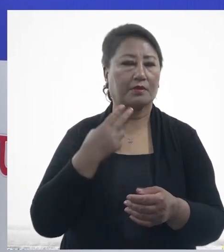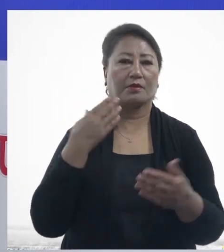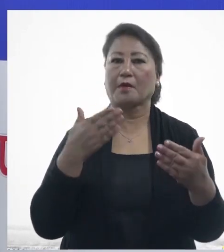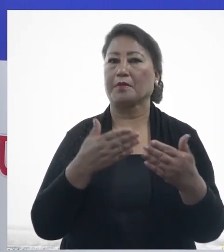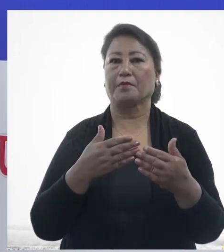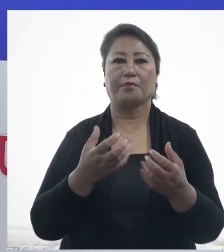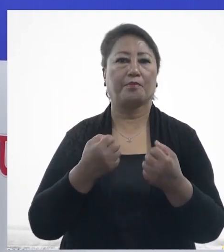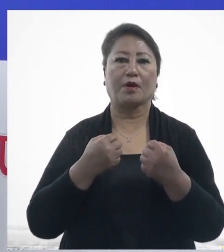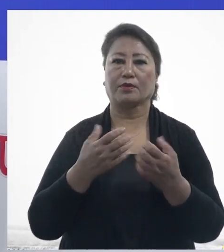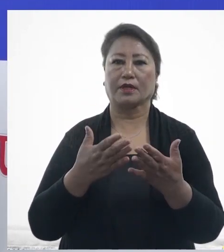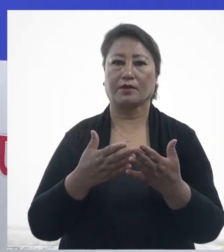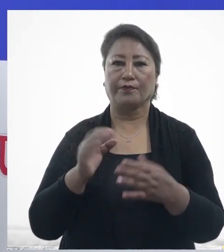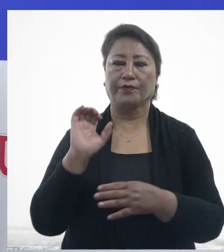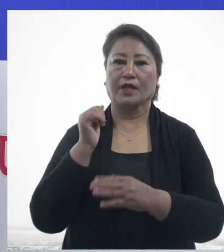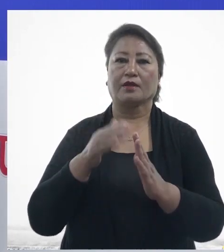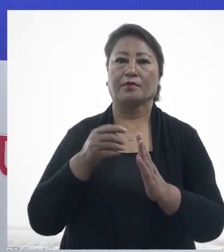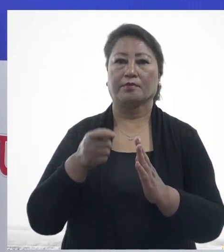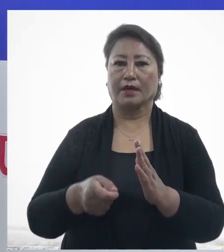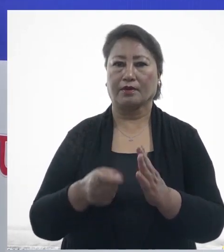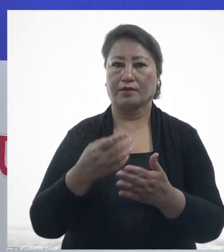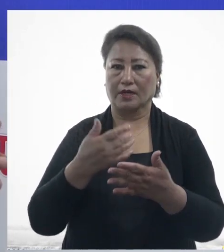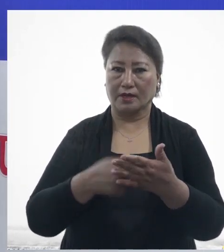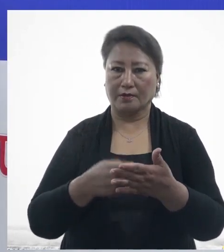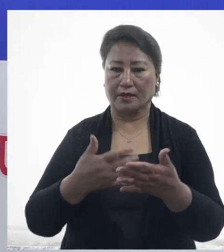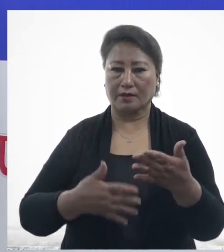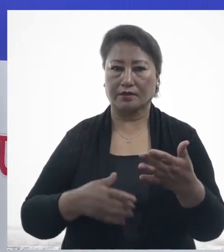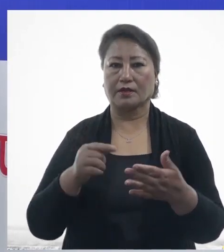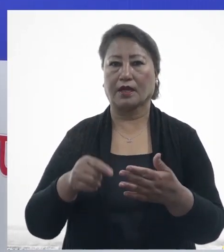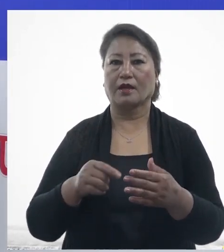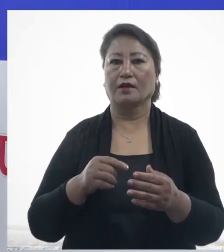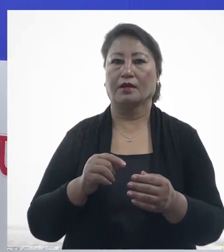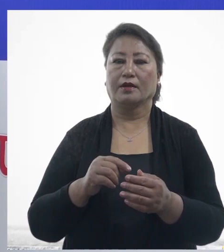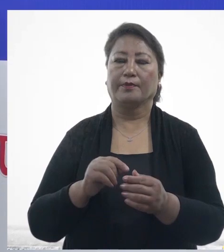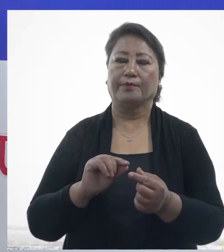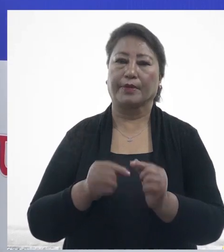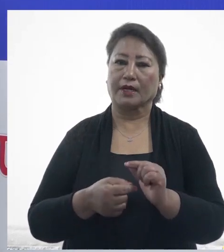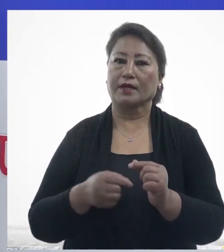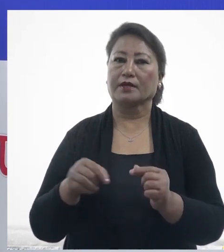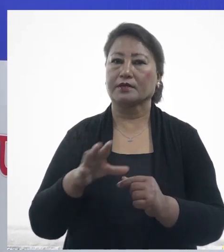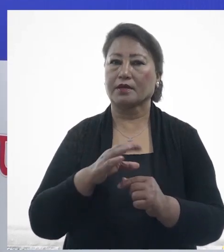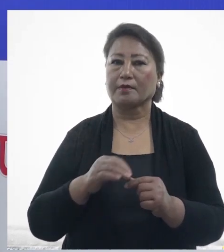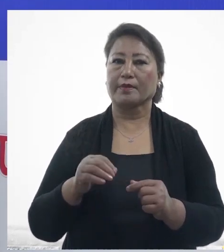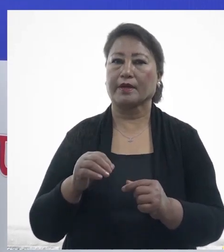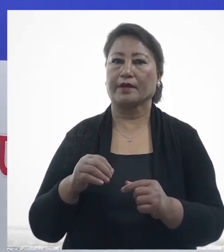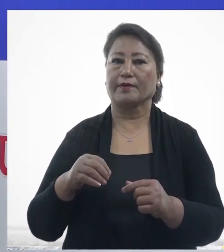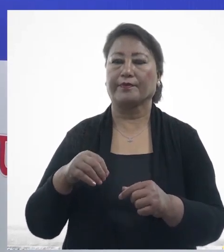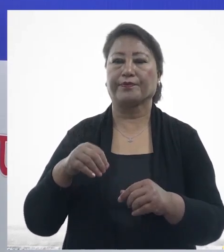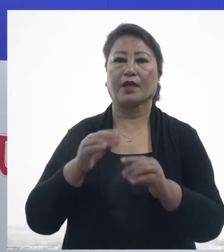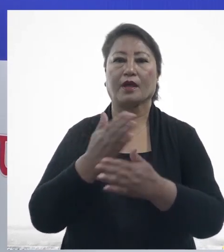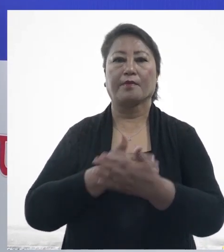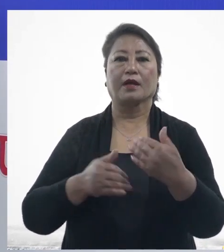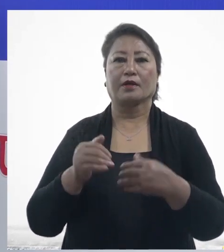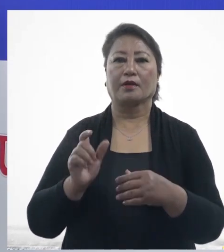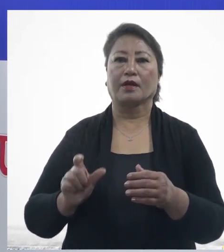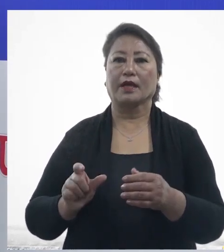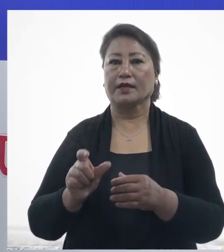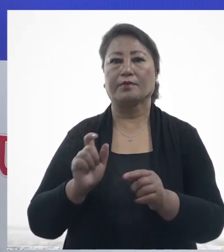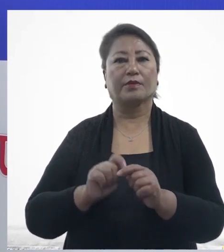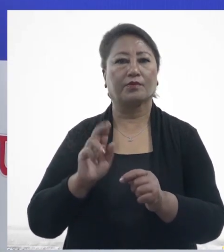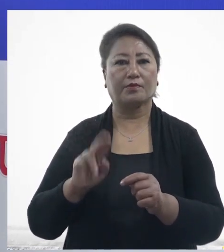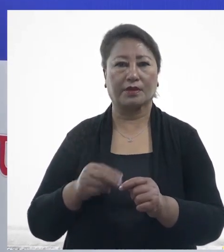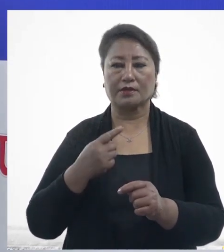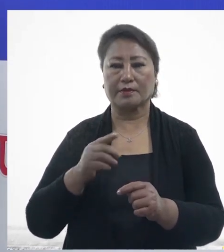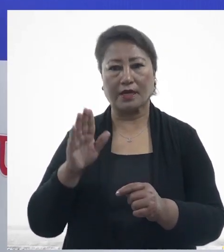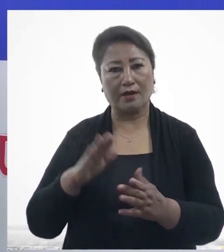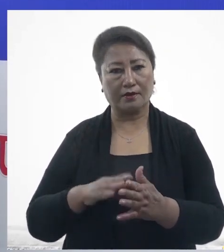भर्खर मैले एउटा राष्ट्र ब्याङ्कको एउटा चाहिँ सर्कुलरदेखि हेरिरहेको थिएँ जहाँ चाहिँ भर्खर राष्ट्र ब्याङ्कले के भनिरहेको थियो भने जति पनि एटिएमहरू छ त्यसलाई चाहिँ अपाङ्ग मैत्री बन्नुपर्छ है भन्ने कुरा अहिले आइरहेछ होइन.